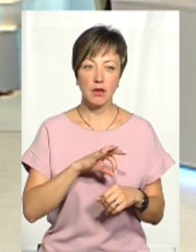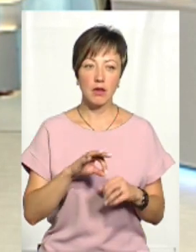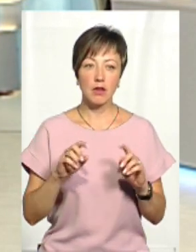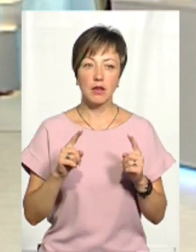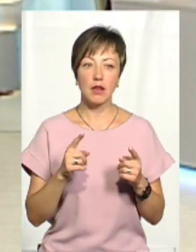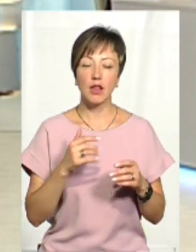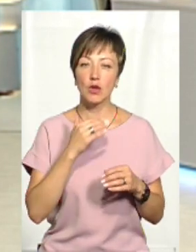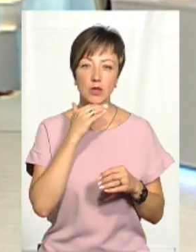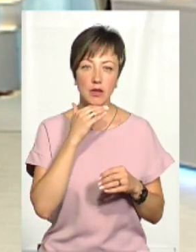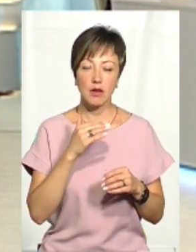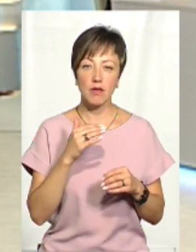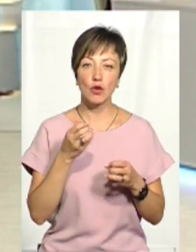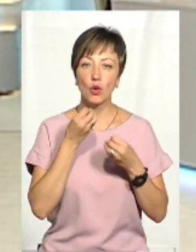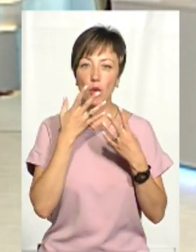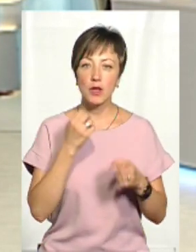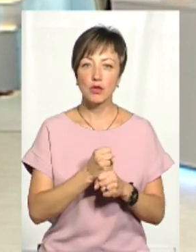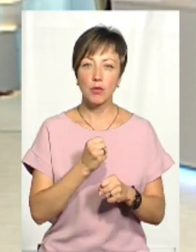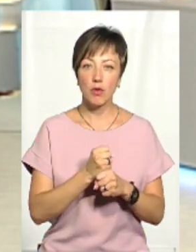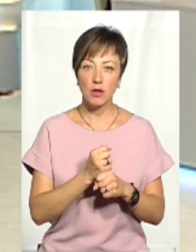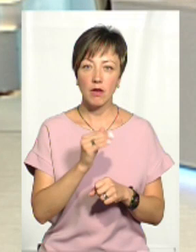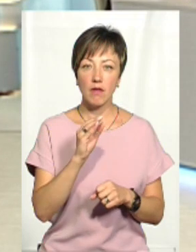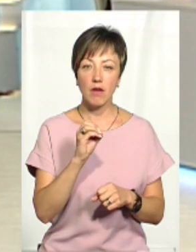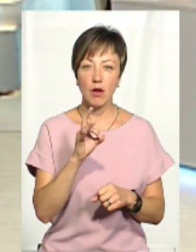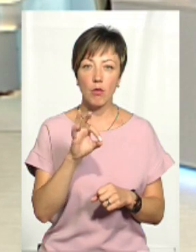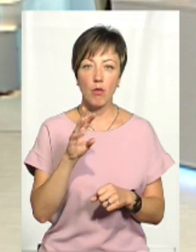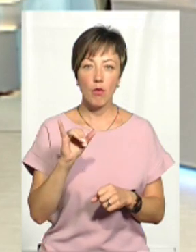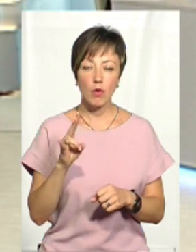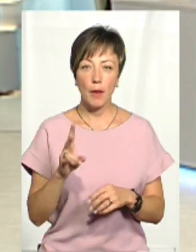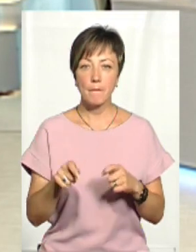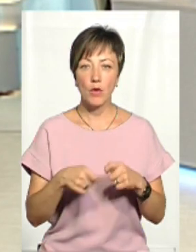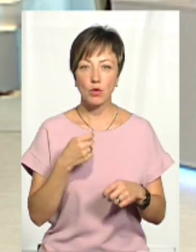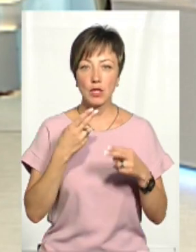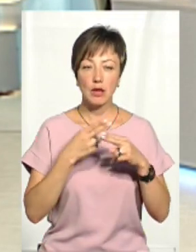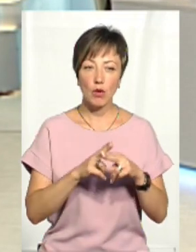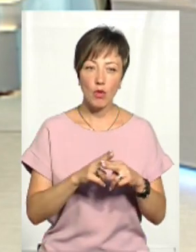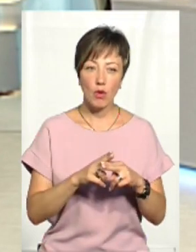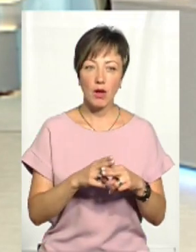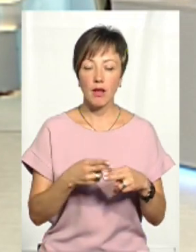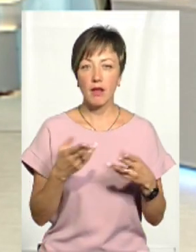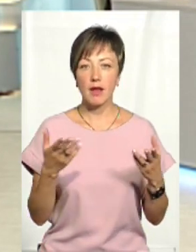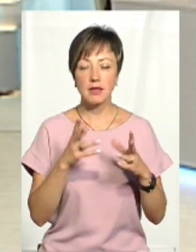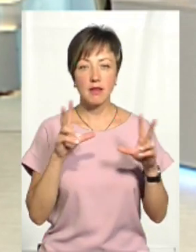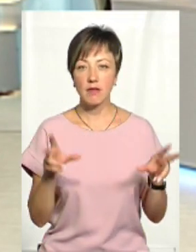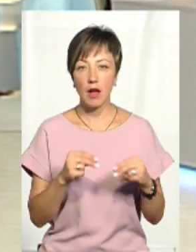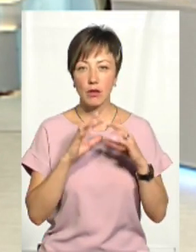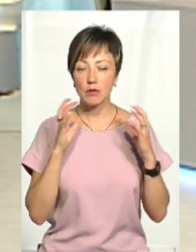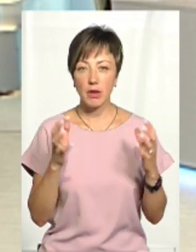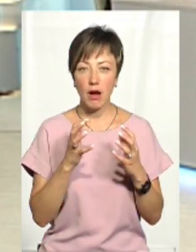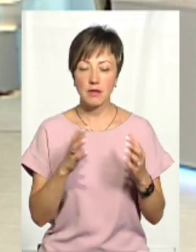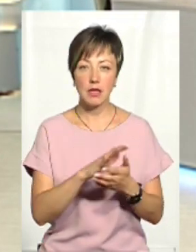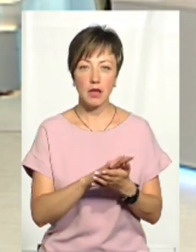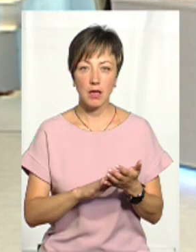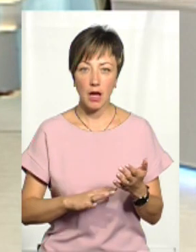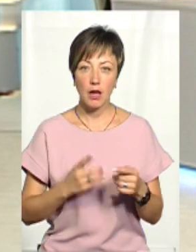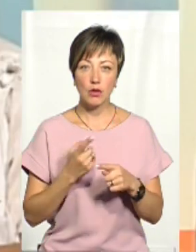або недостатньо добре зроблений феромон і так далі. Десь порушена технологія, десь невдало зберігався і так